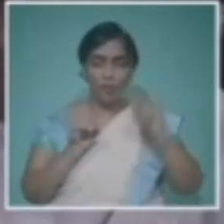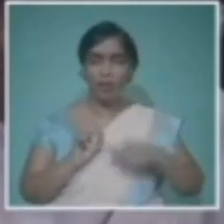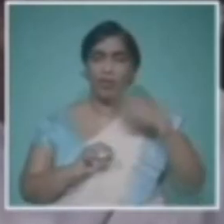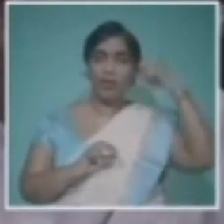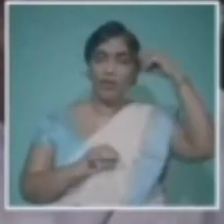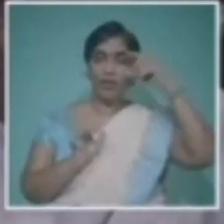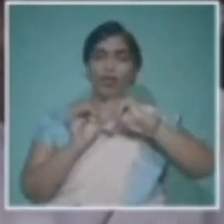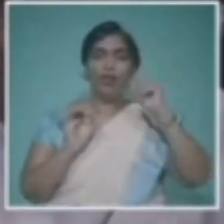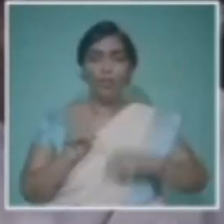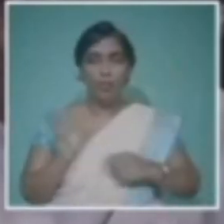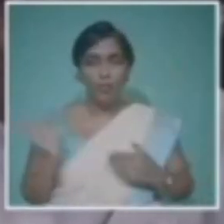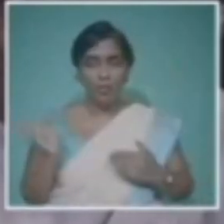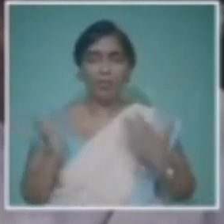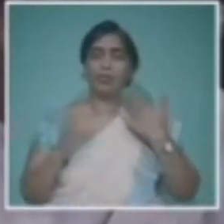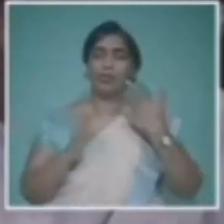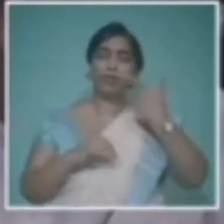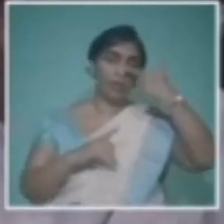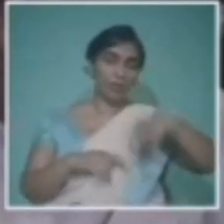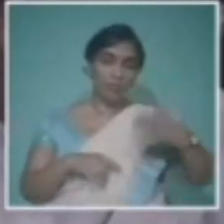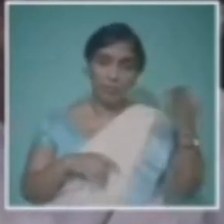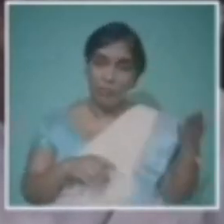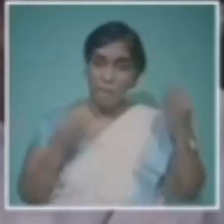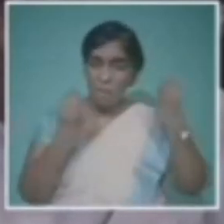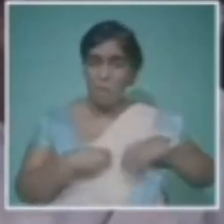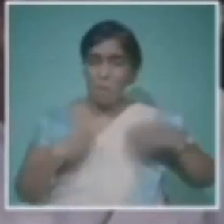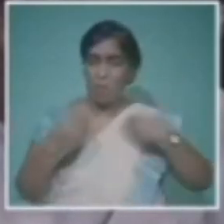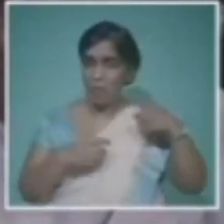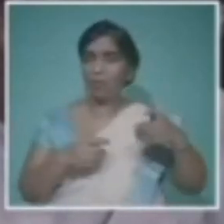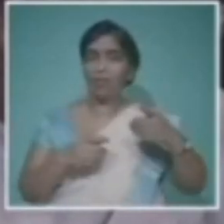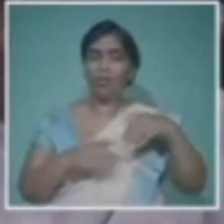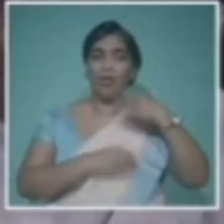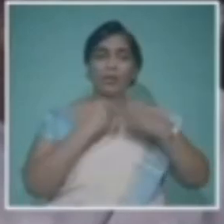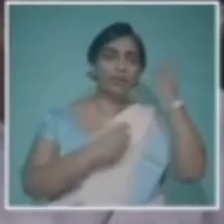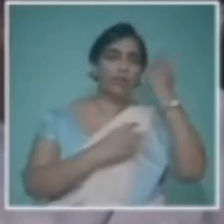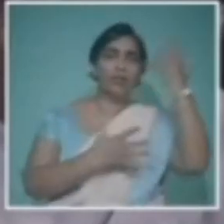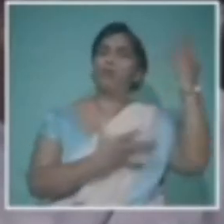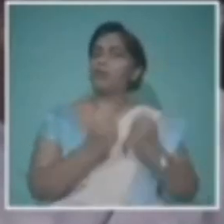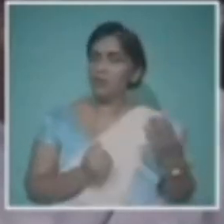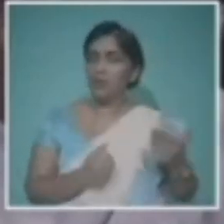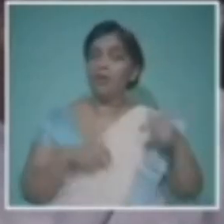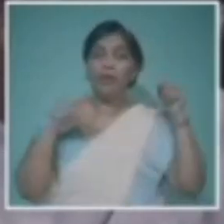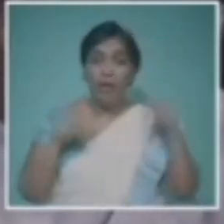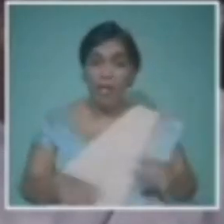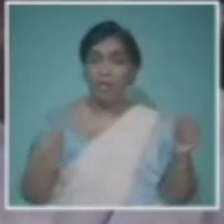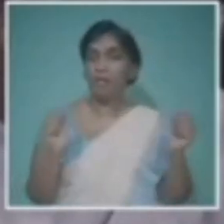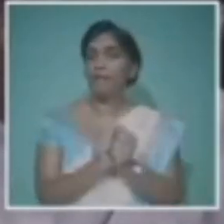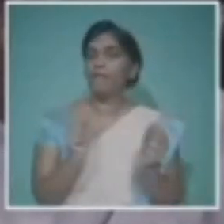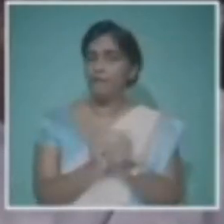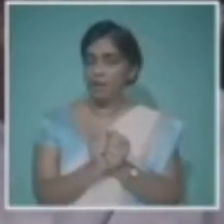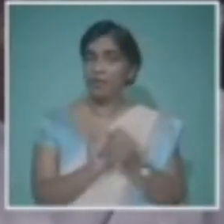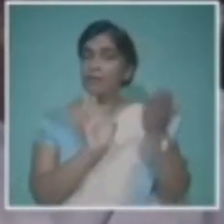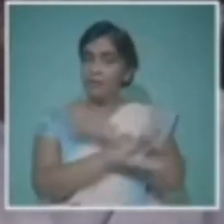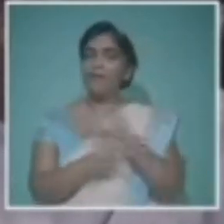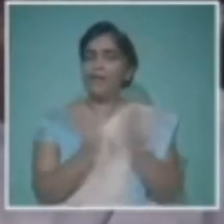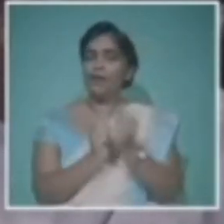විදුලිවල මණ්ඩලයට, ලංකා කංජ තෙල් නීතිගත සංස්ථාවට ඉන්වෙස්ටර්ස්ලා හොයා ගන්නවා කියලා. අද කරන වැඩේ එදා